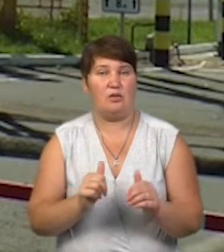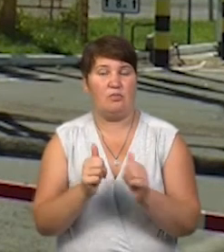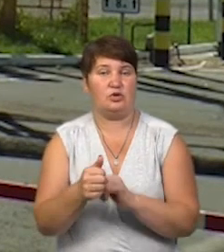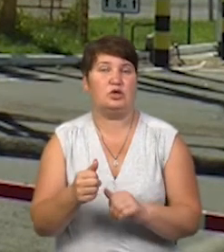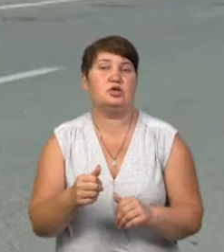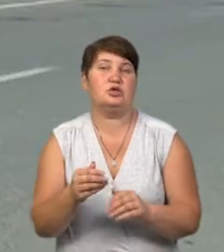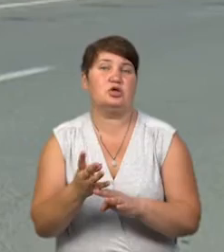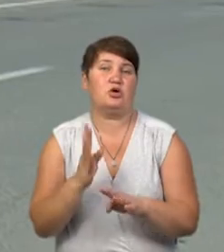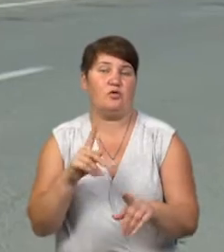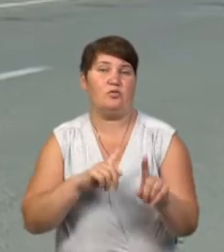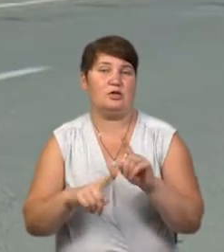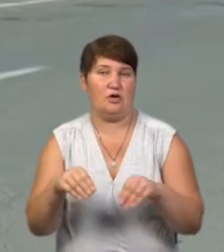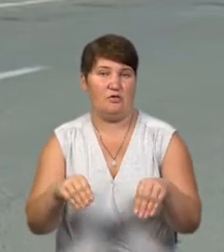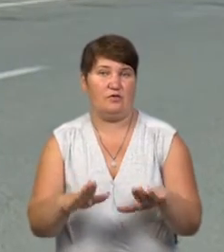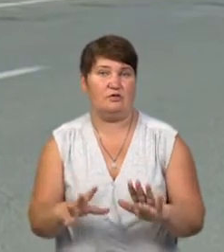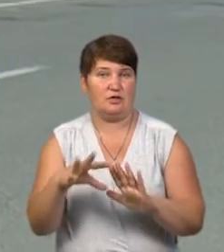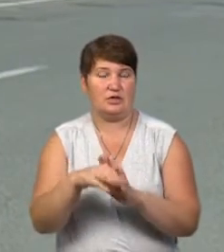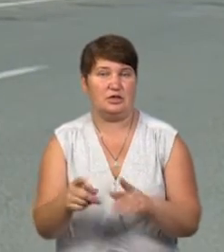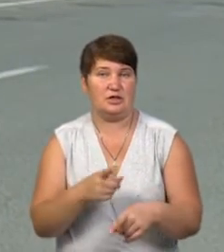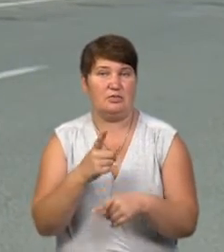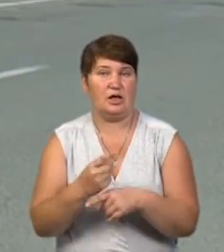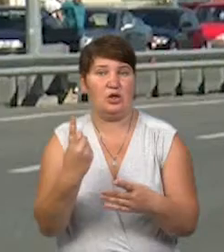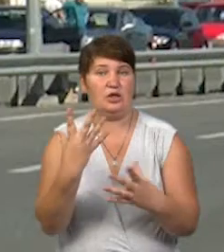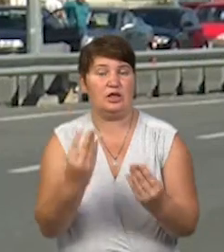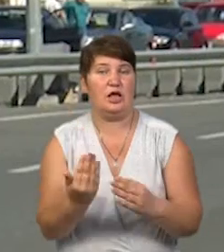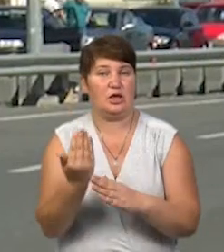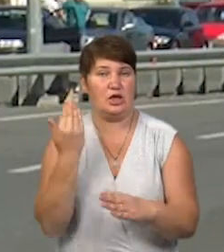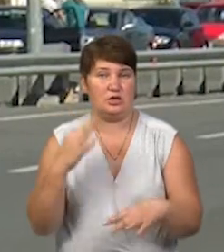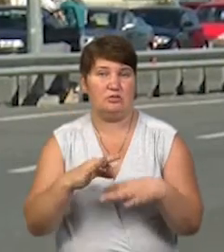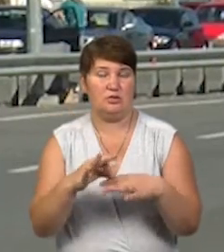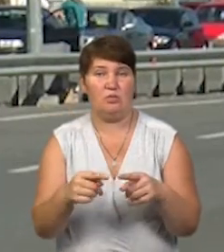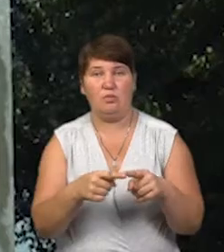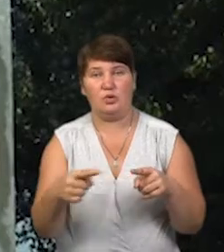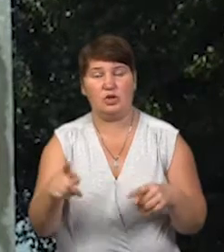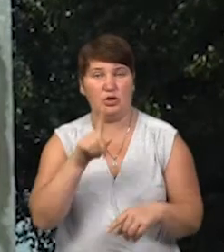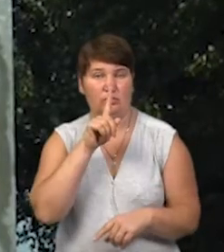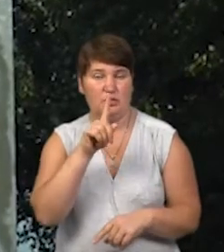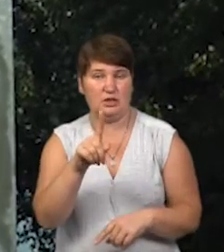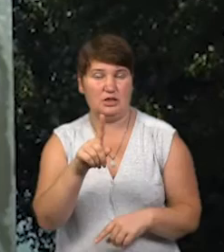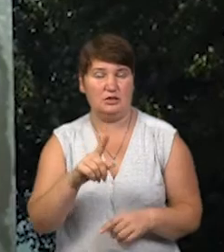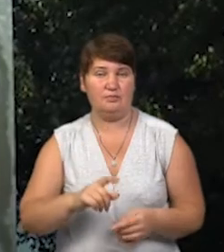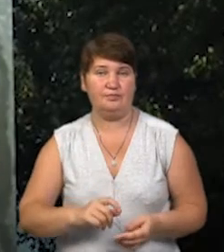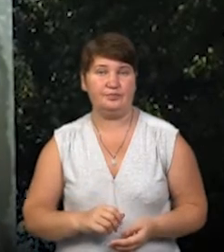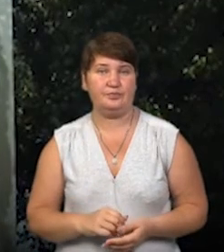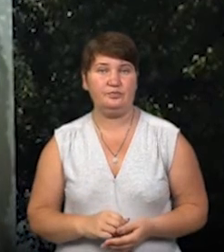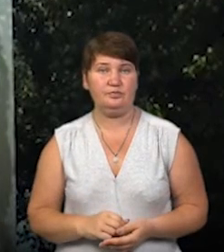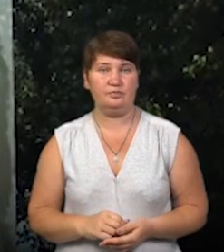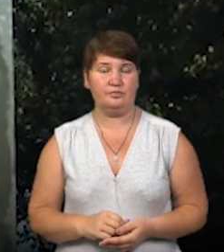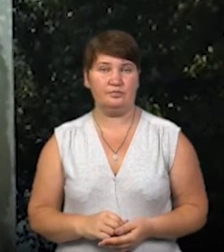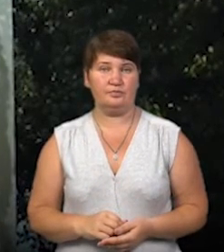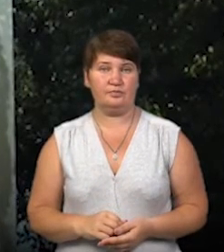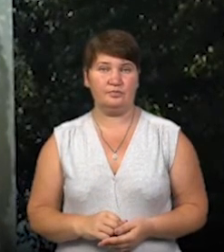27 серпня вирішили ввести заборону на день раніше. Триватиме вона протягом місяця. Тетяна Мендель, Андрій Гісем. Новини